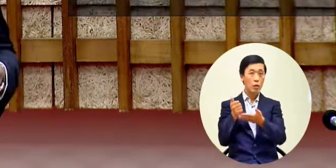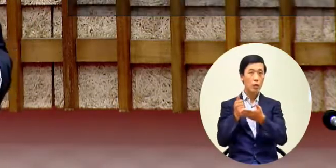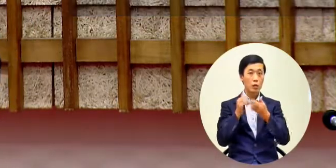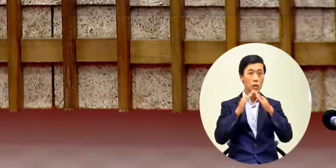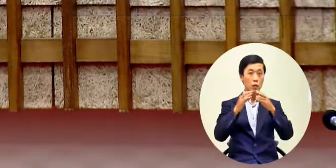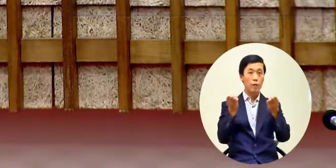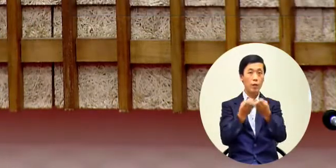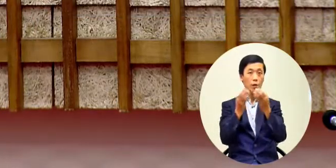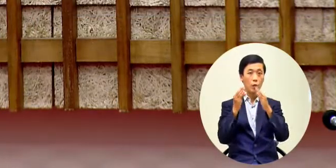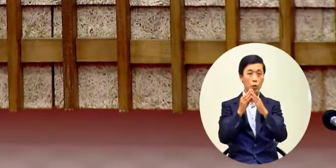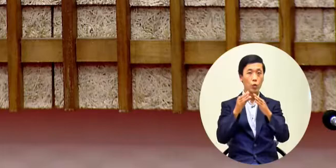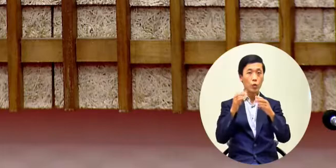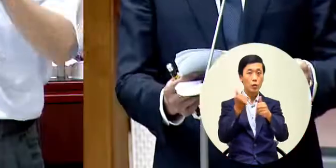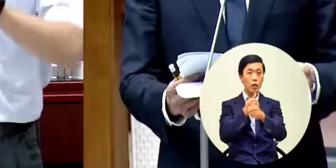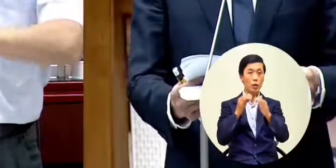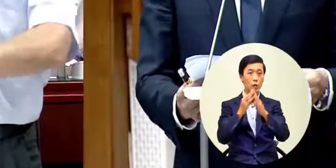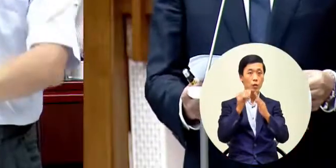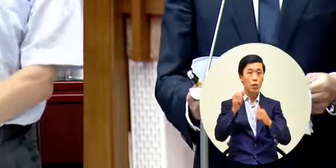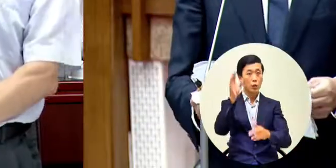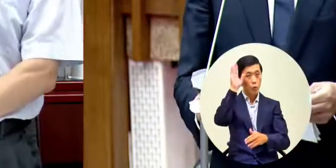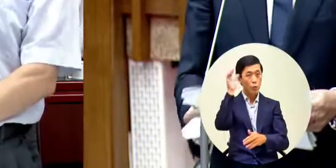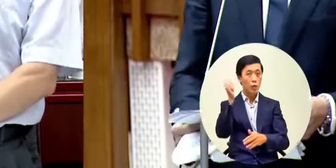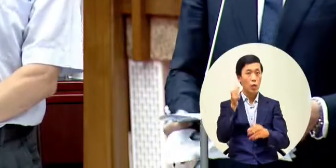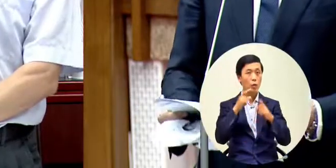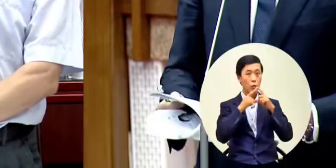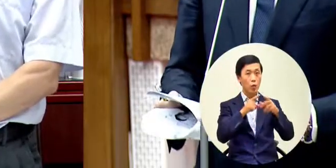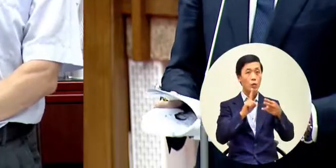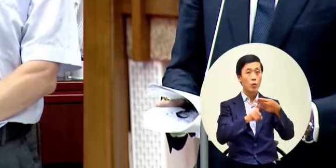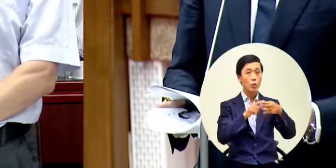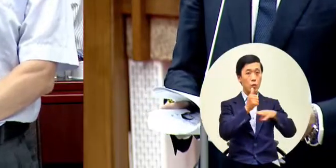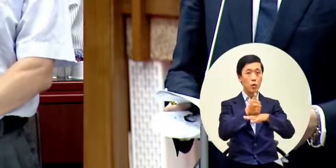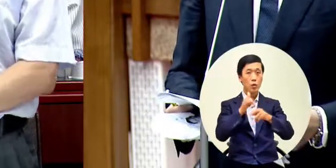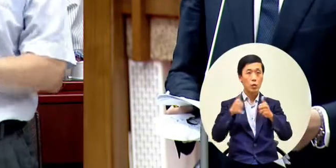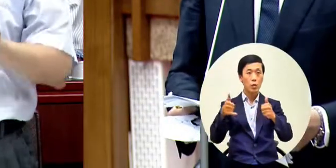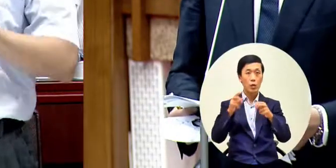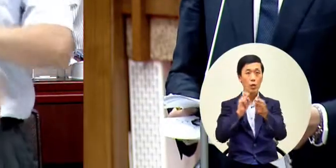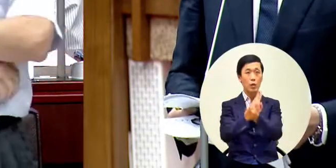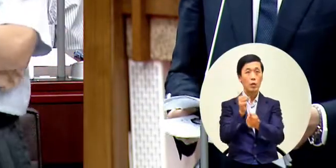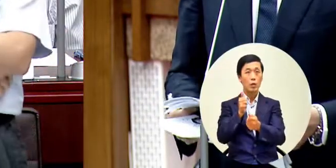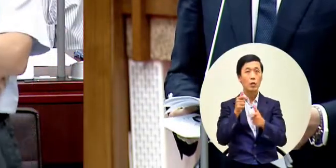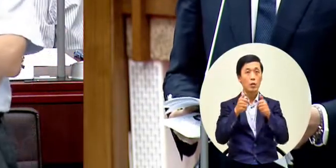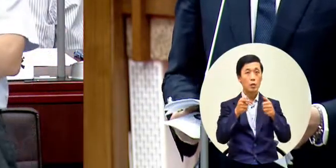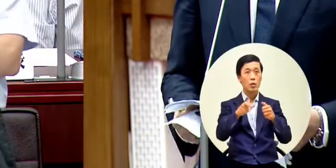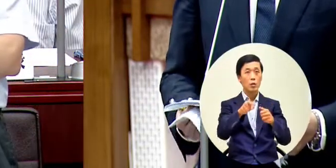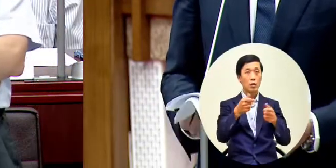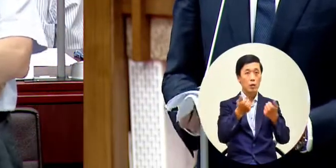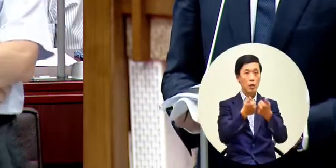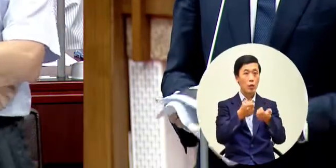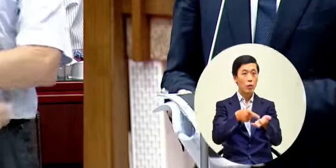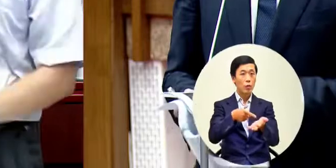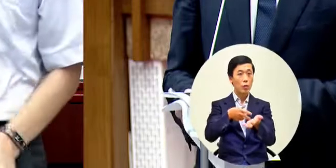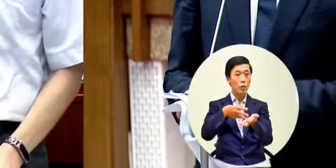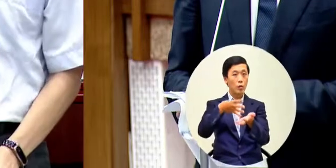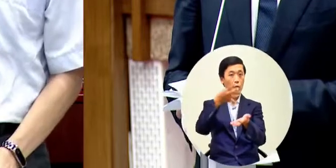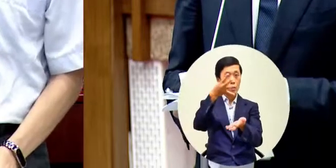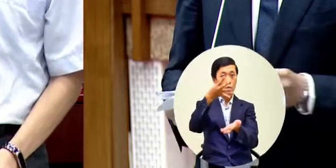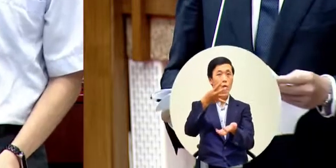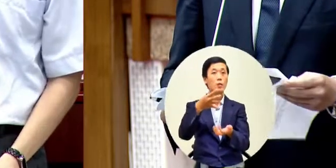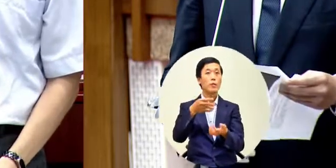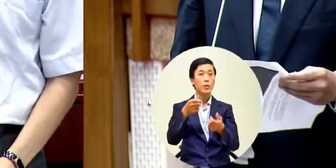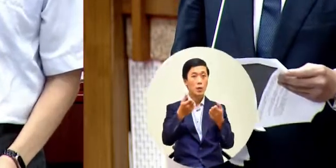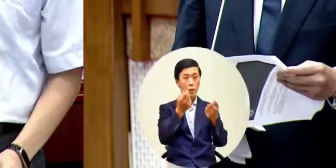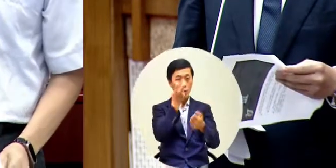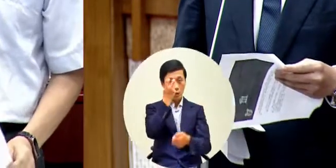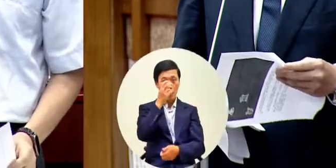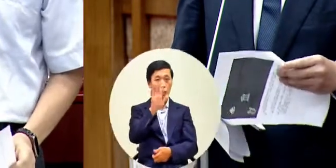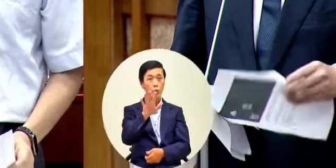局书代理局长答复。 好，谢谢主席，谢谢林议员。事实上他已经经过四次的那个专案小组审查了，那这个部分